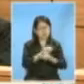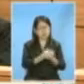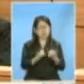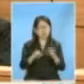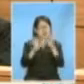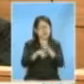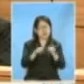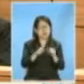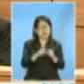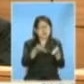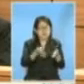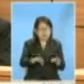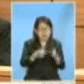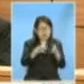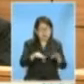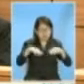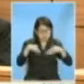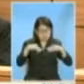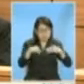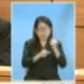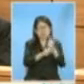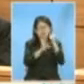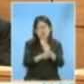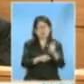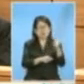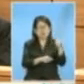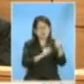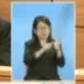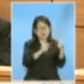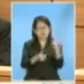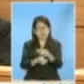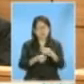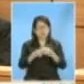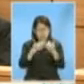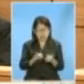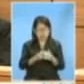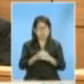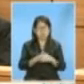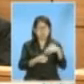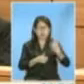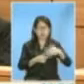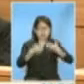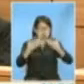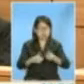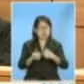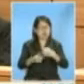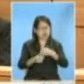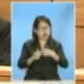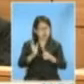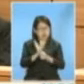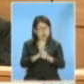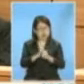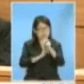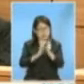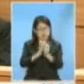าตุครับแต่ณวันนี้ครับมันยิ่งกว่านั้นครับท่านประธานครับลักษณะการแก้ไขรัฐธรรมนูญอย่างนี้นั้นมันจะ